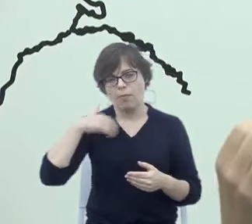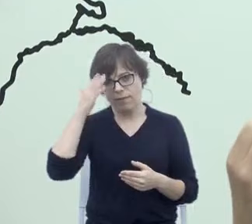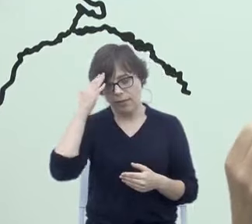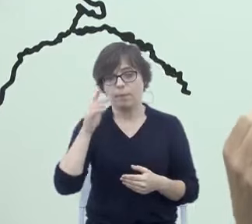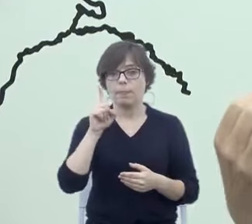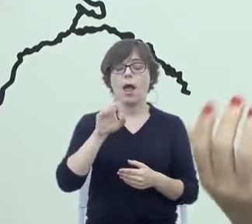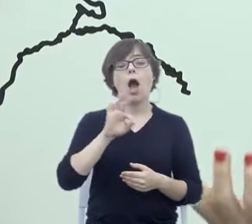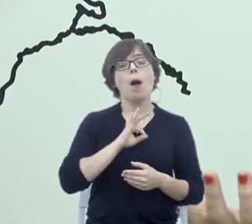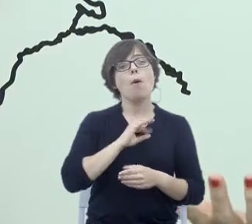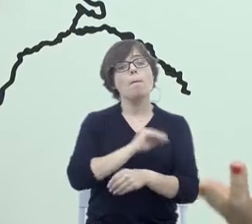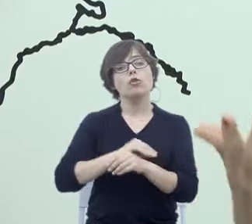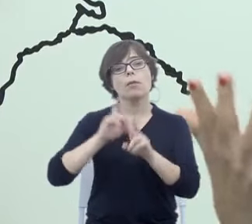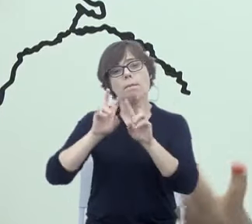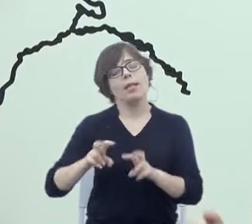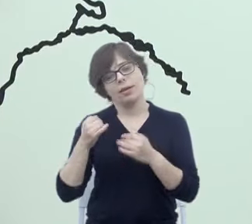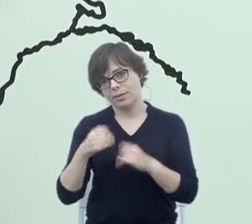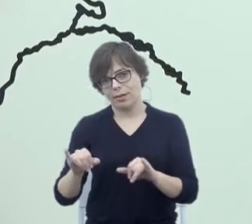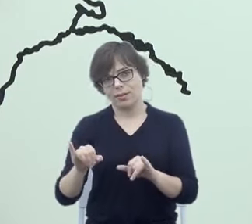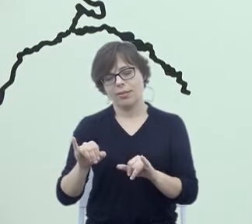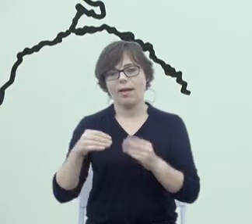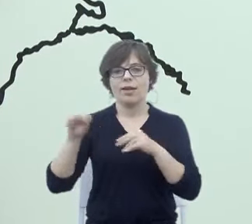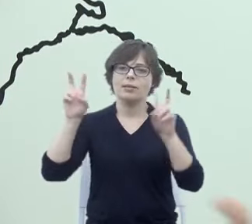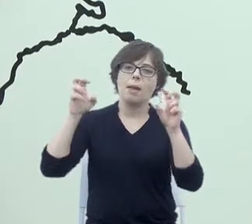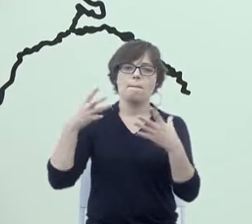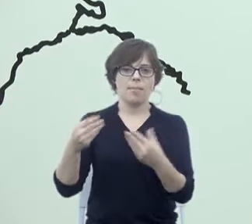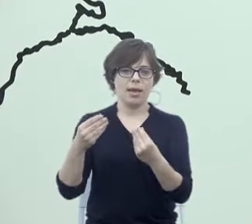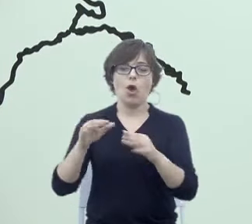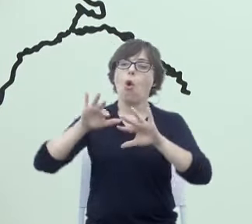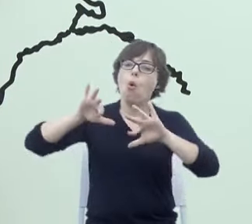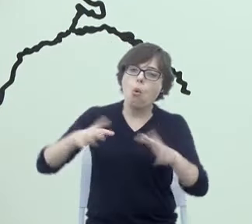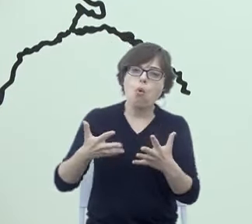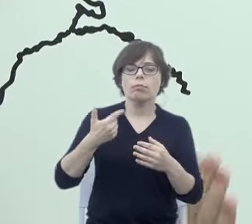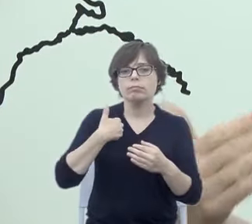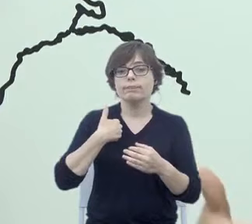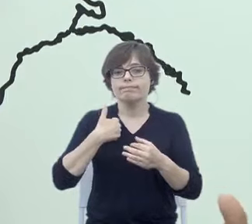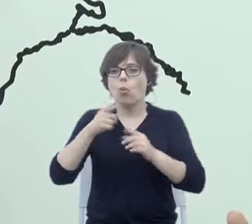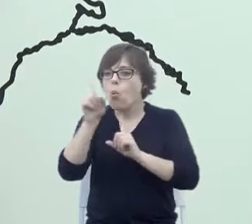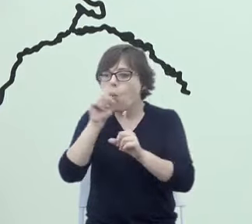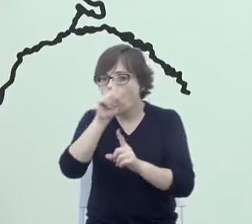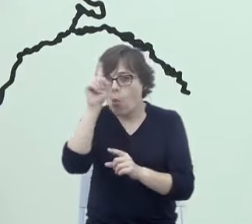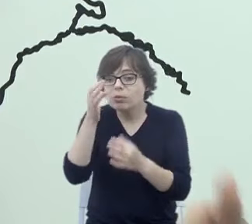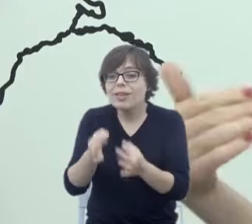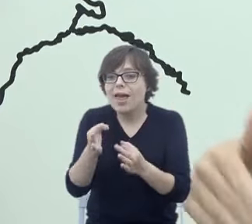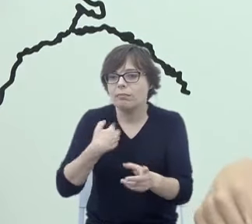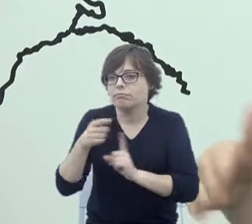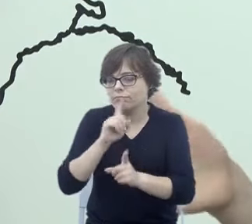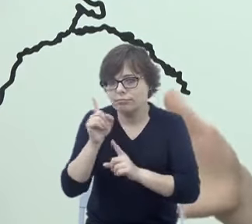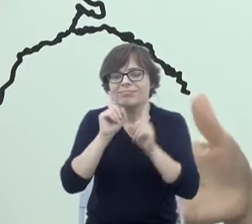Moja metoda badań jest inna, ona jest taka miękka, rozmawiamy z ludźmi tu i teraz. Ja rzeczywiście te badania